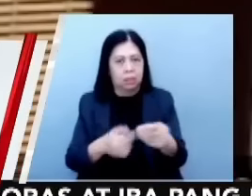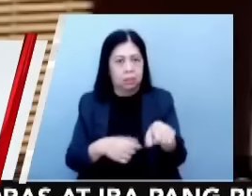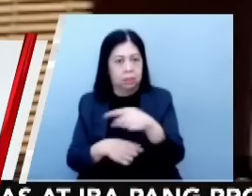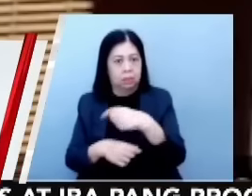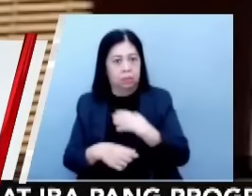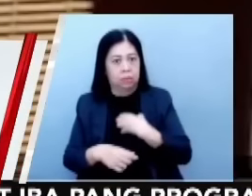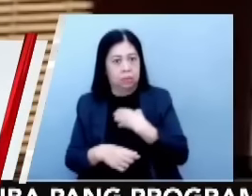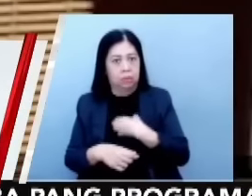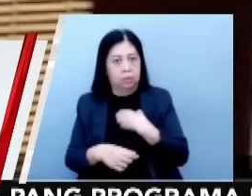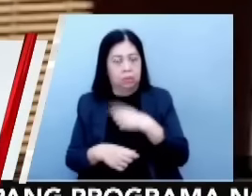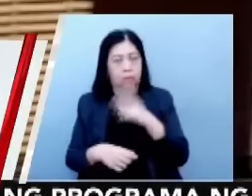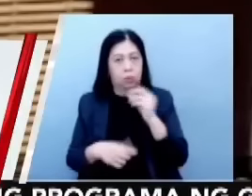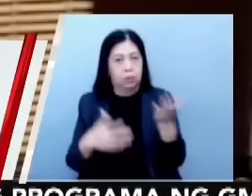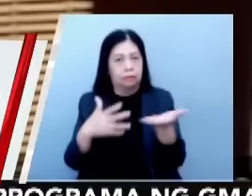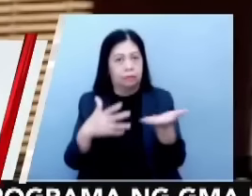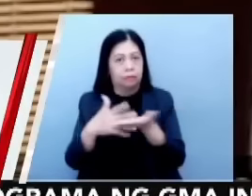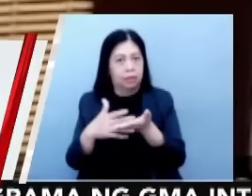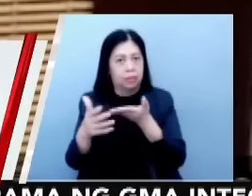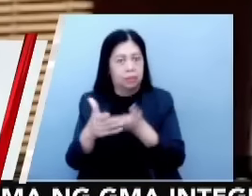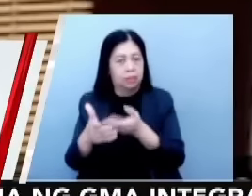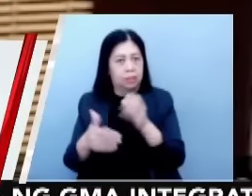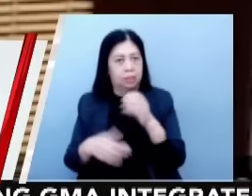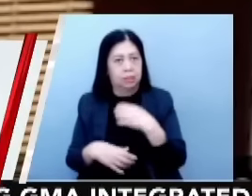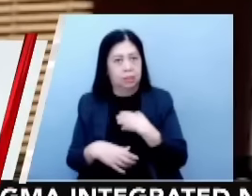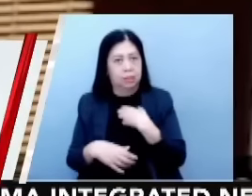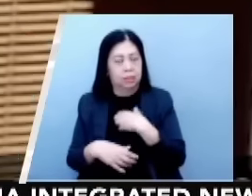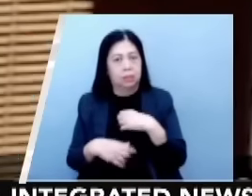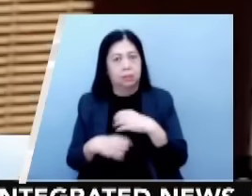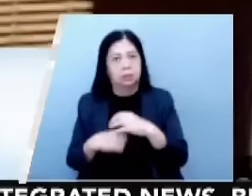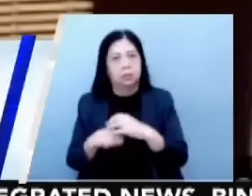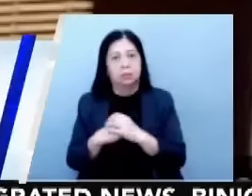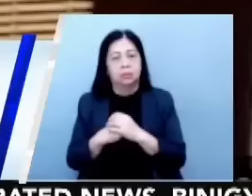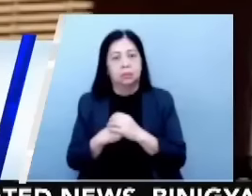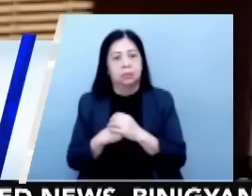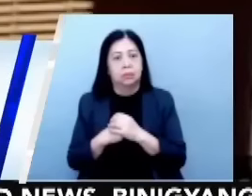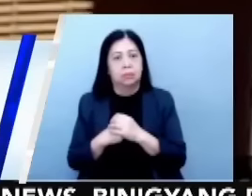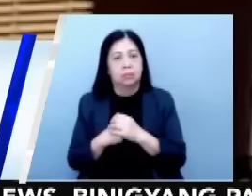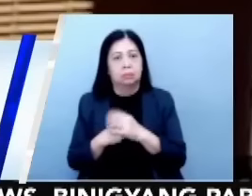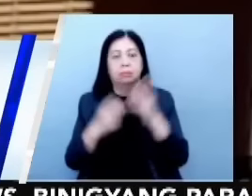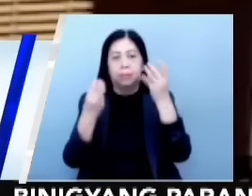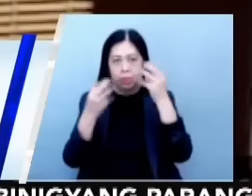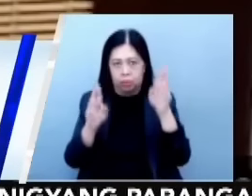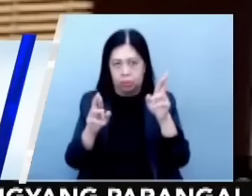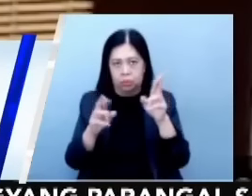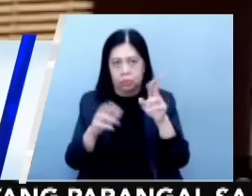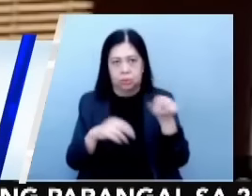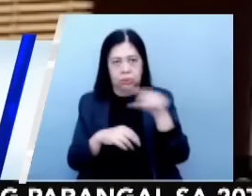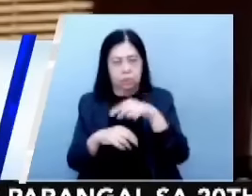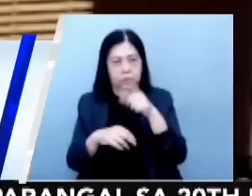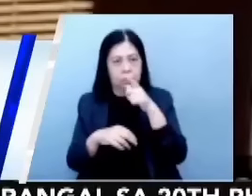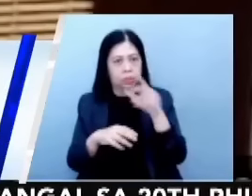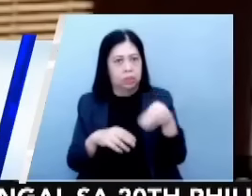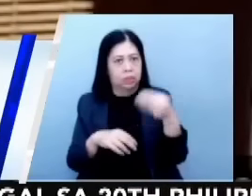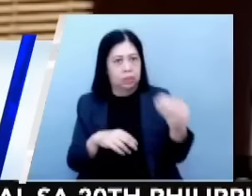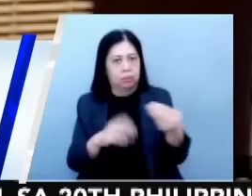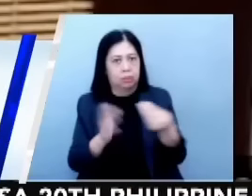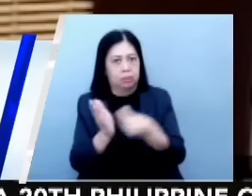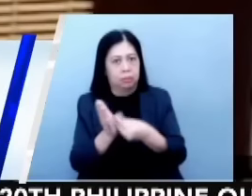ng complaint yung mga alkalde na binigyan ng pera